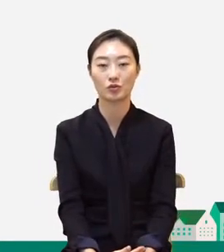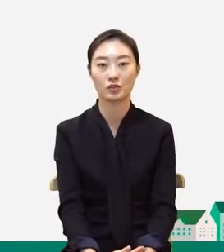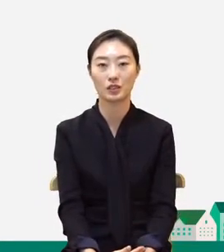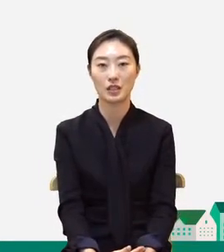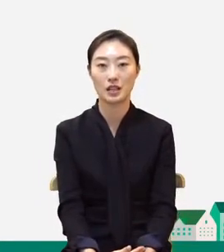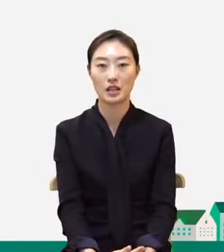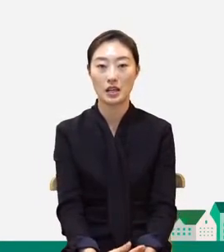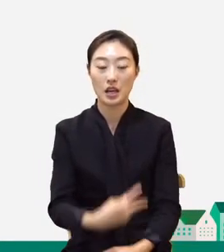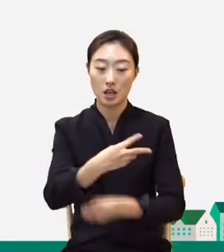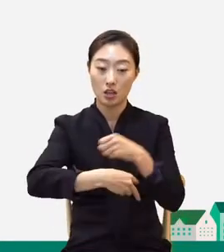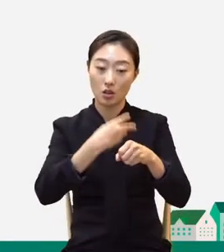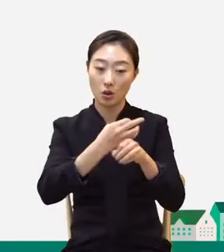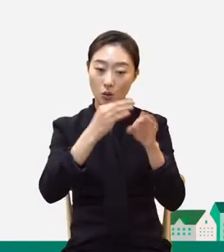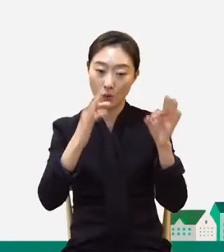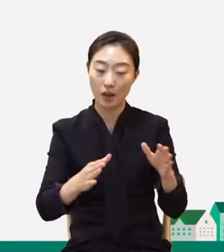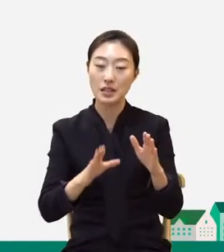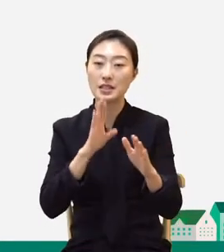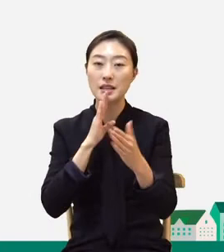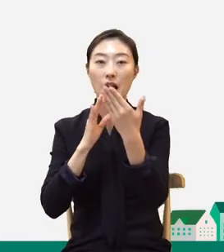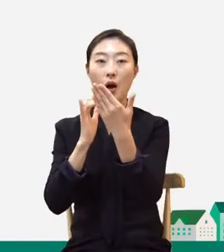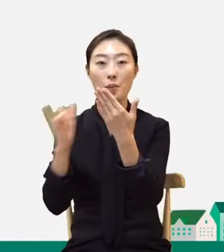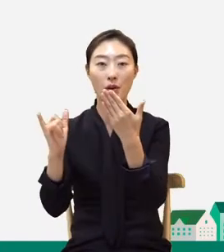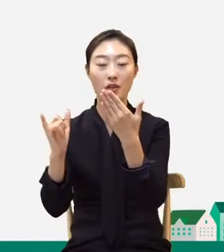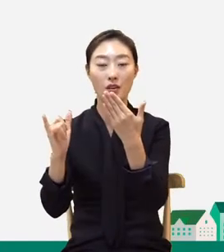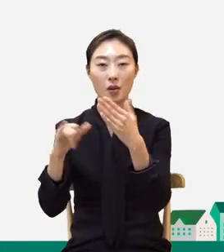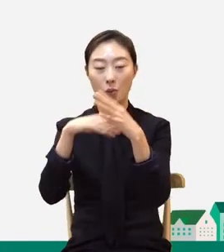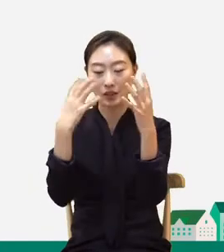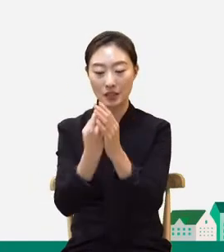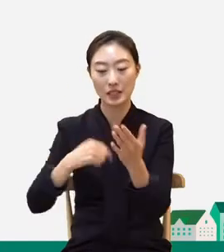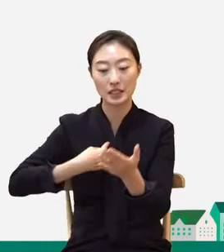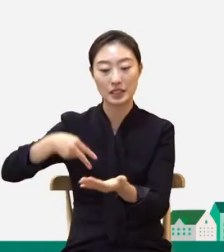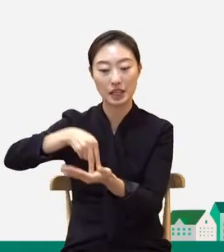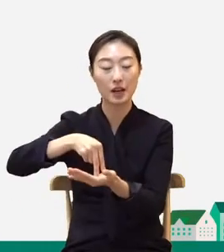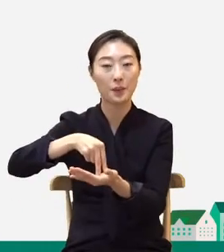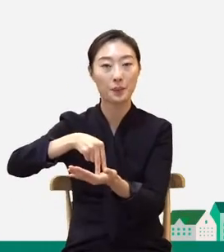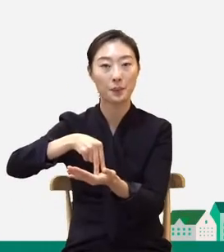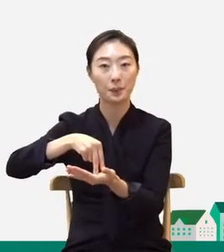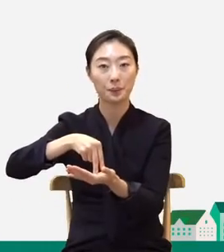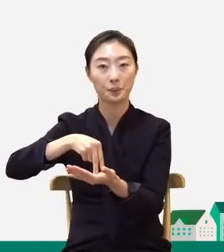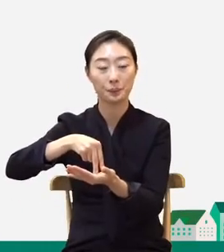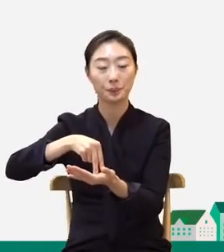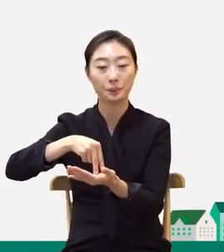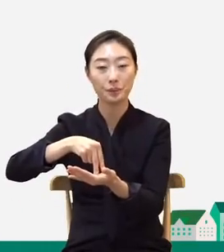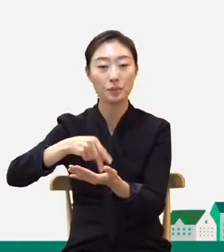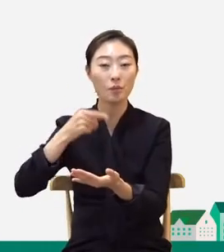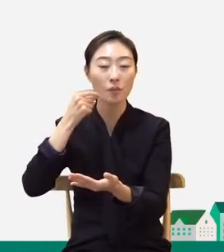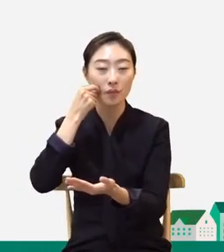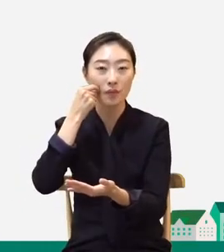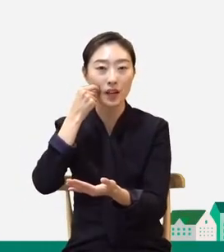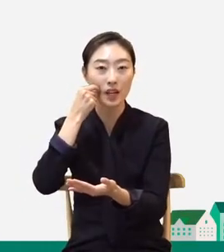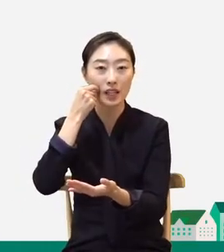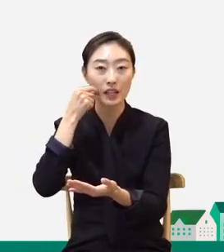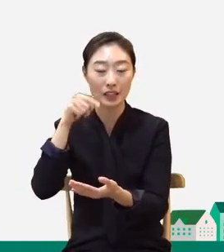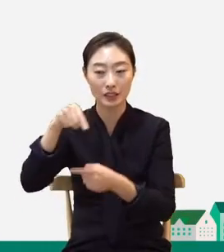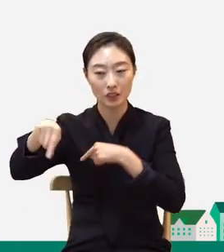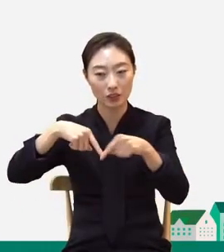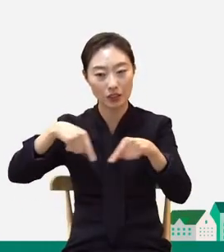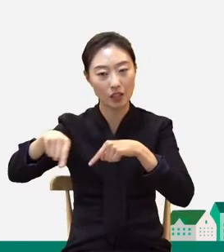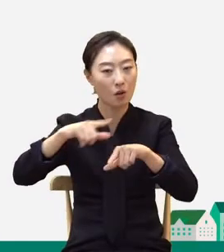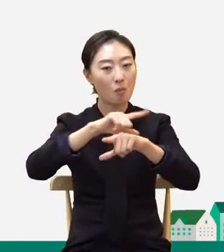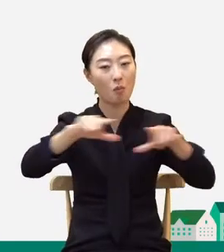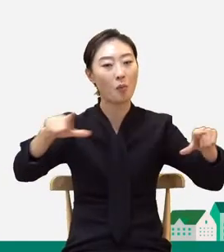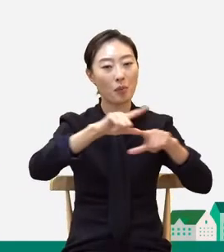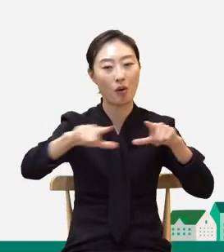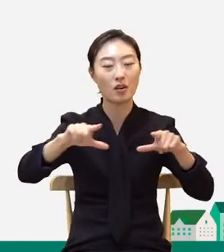과정에서 9명이 실제 정착하지 못하는 탈시설 지원이나 정책은 사실 보편적인 정책이 아니다라는